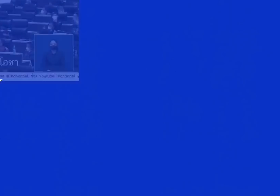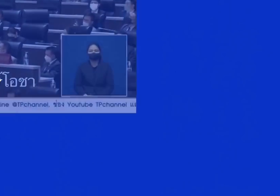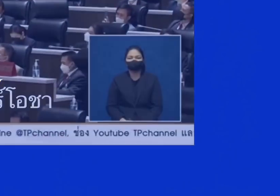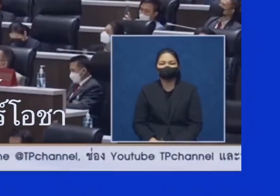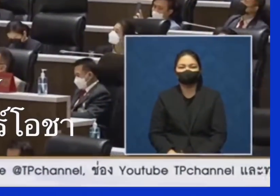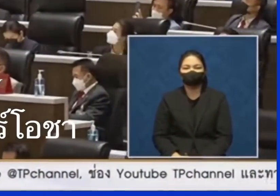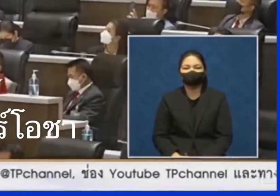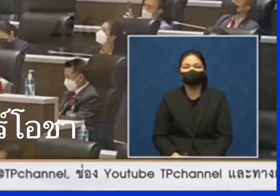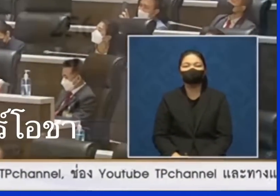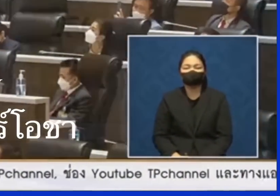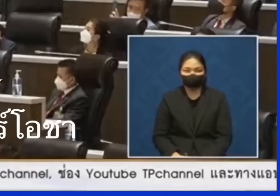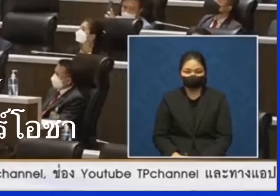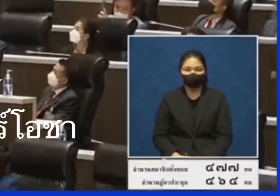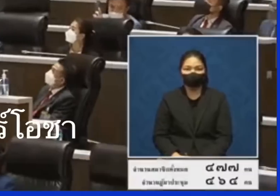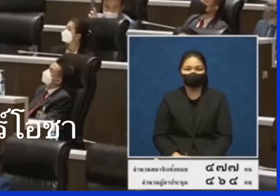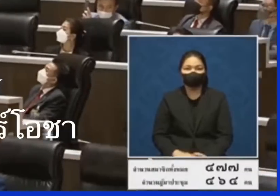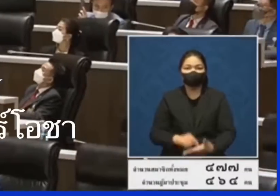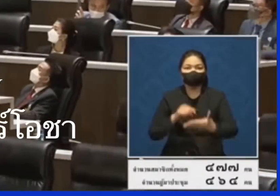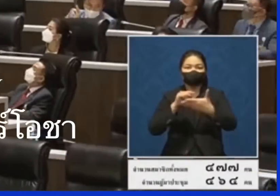จำนวนผู้ลงมติ